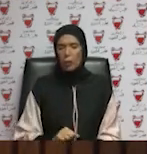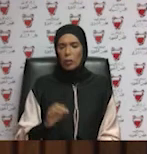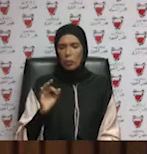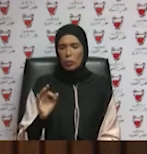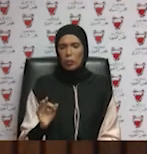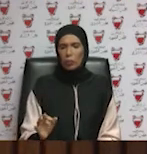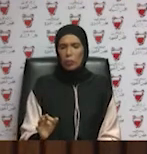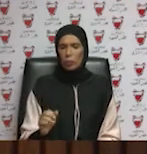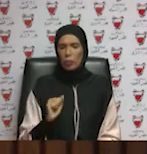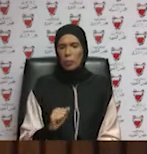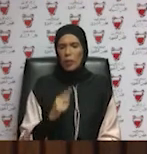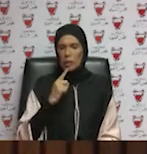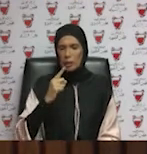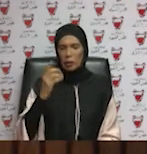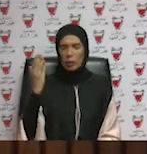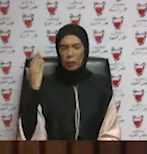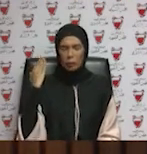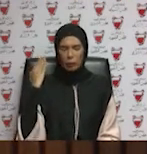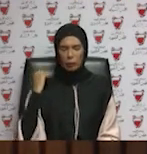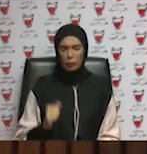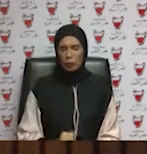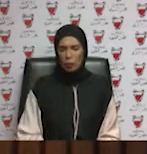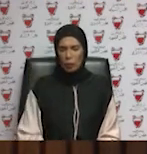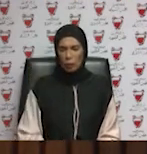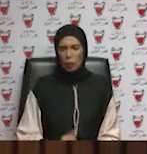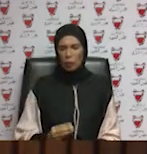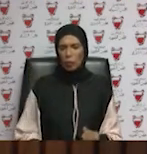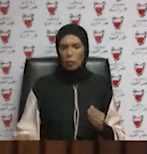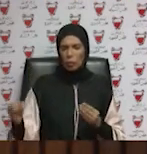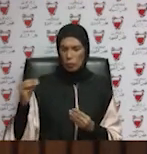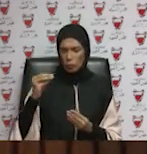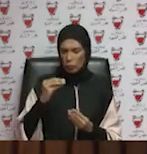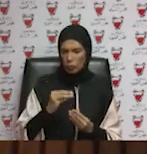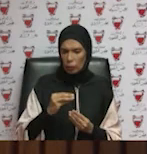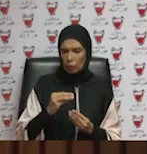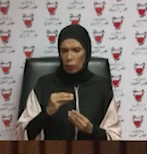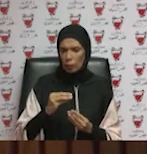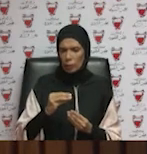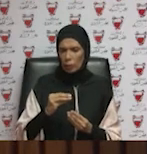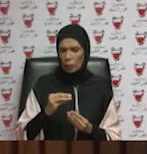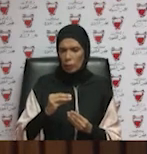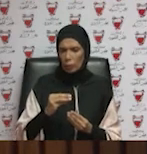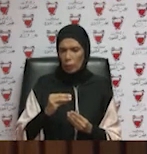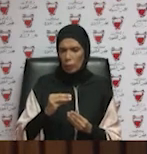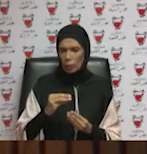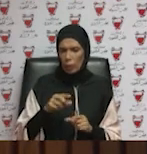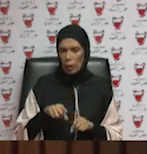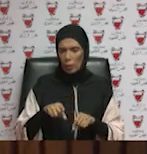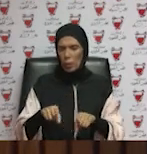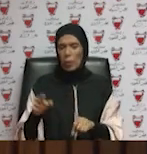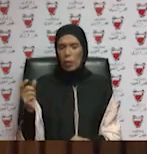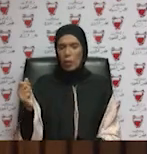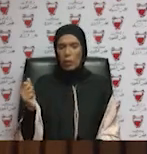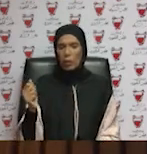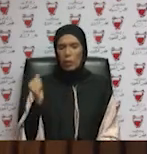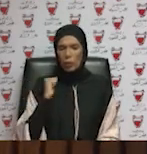والتي كان عليها في السنوات الماضية، والتي يمكن عند تعزيز الملأ والتي يمكن عندها تعزيز الملأ المالية للمملكة